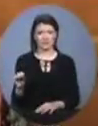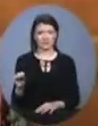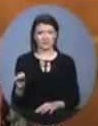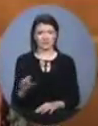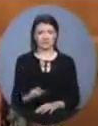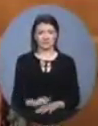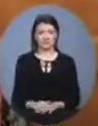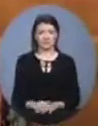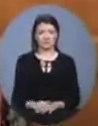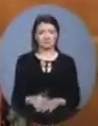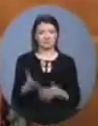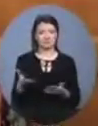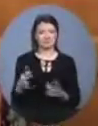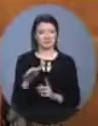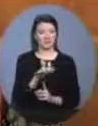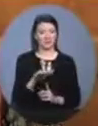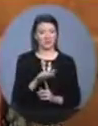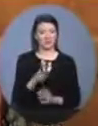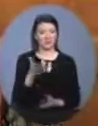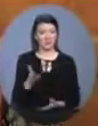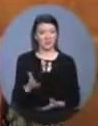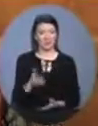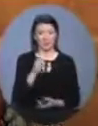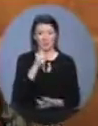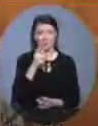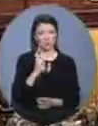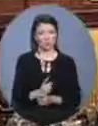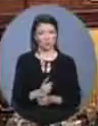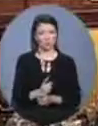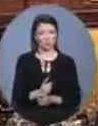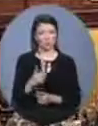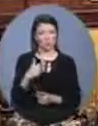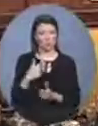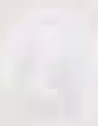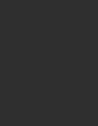remédier à cette situation injuste? Le très honorable.